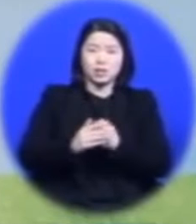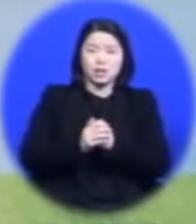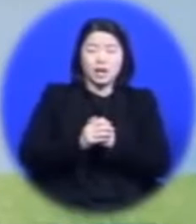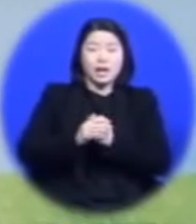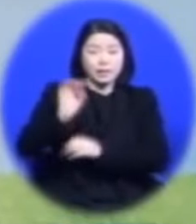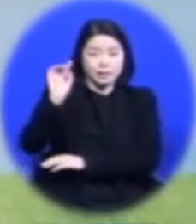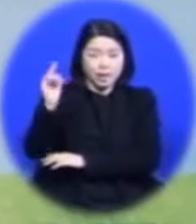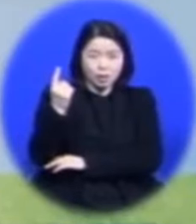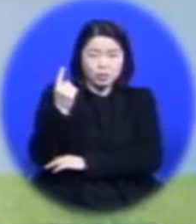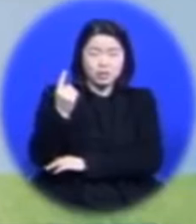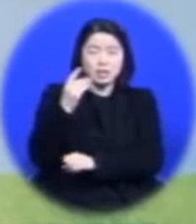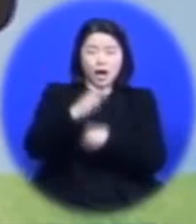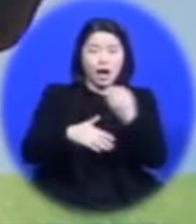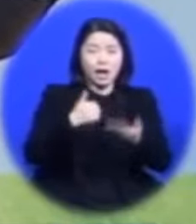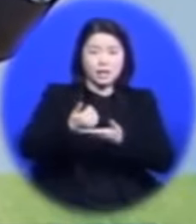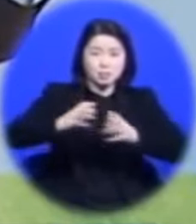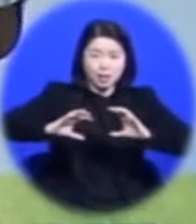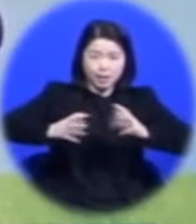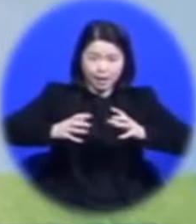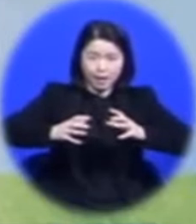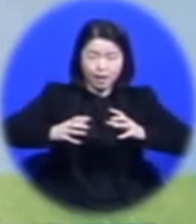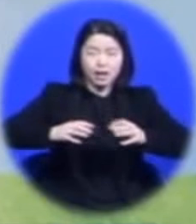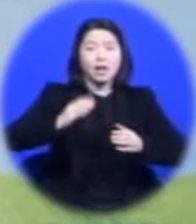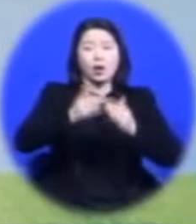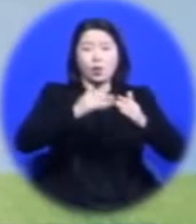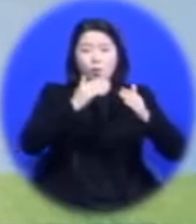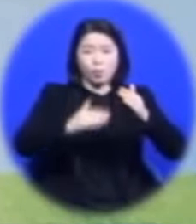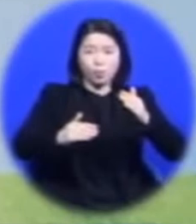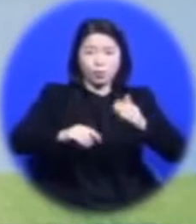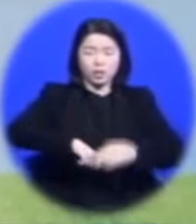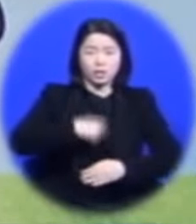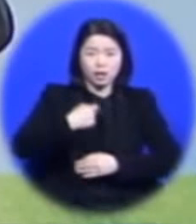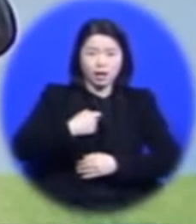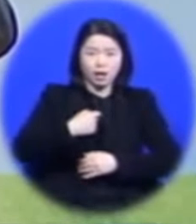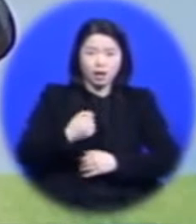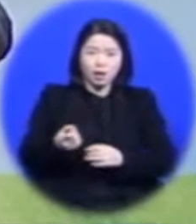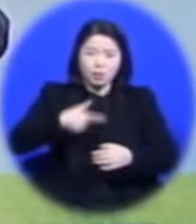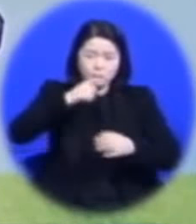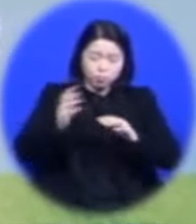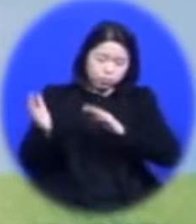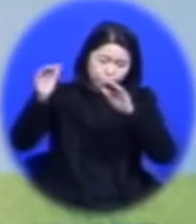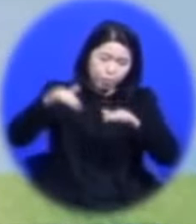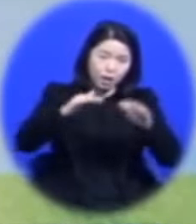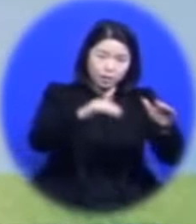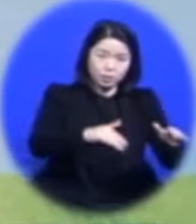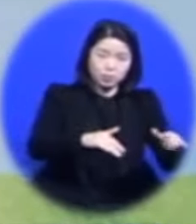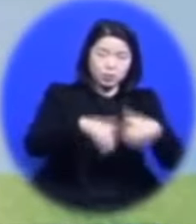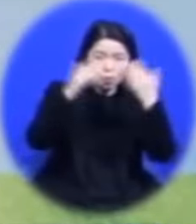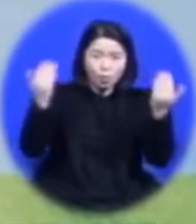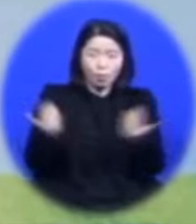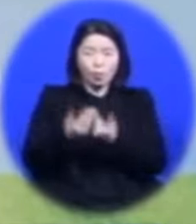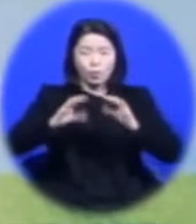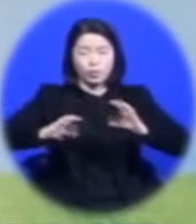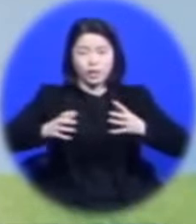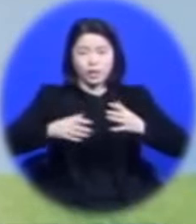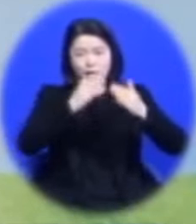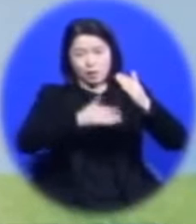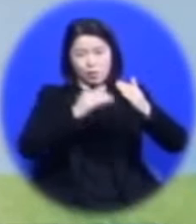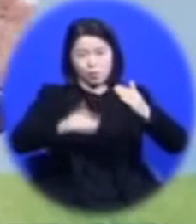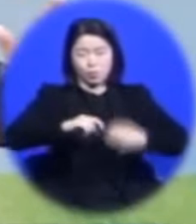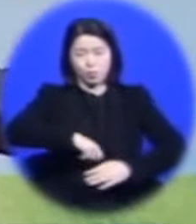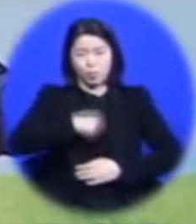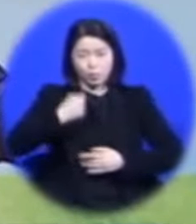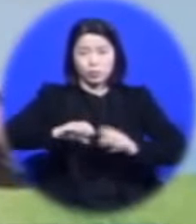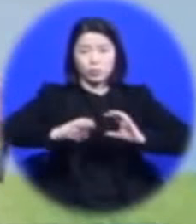다윗은 하나님의 나라 공의가 하수같이 넘치는 온 나라가 공의로운 나라